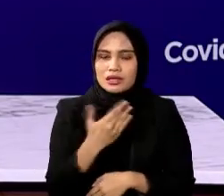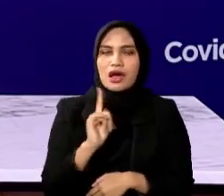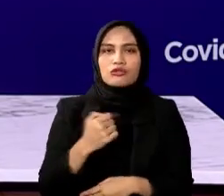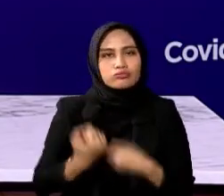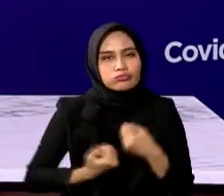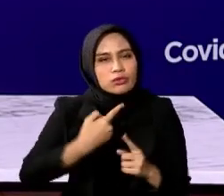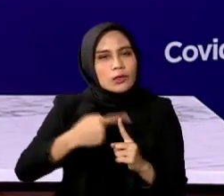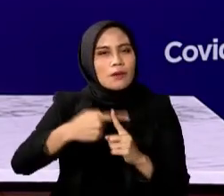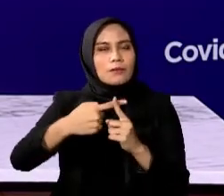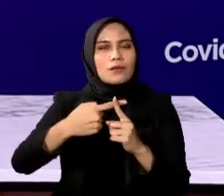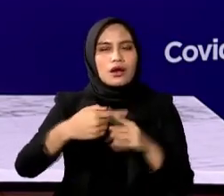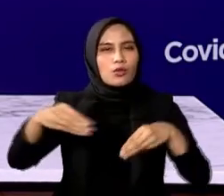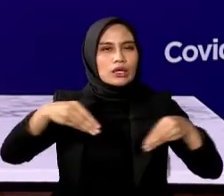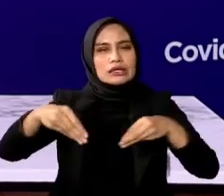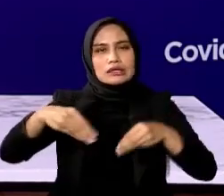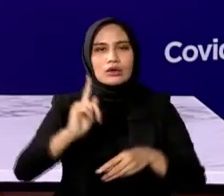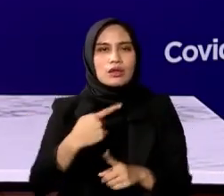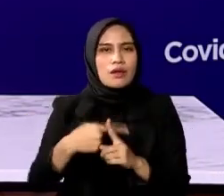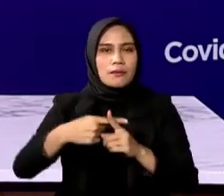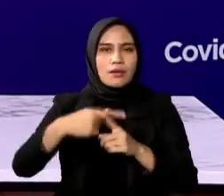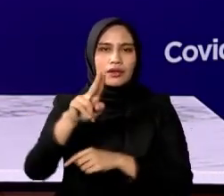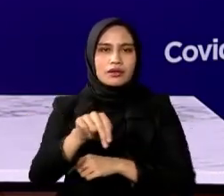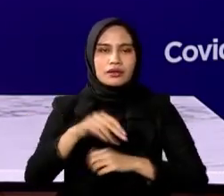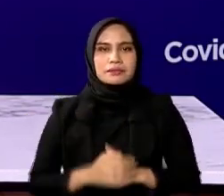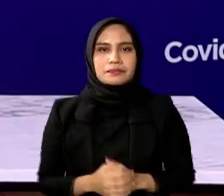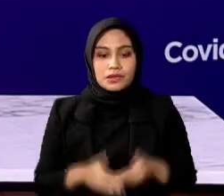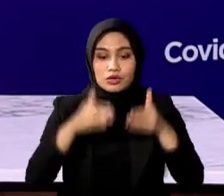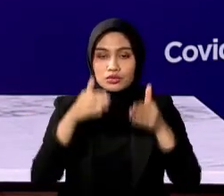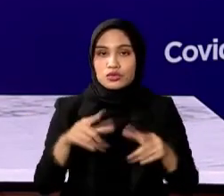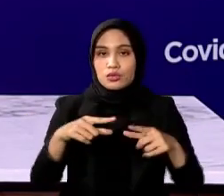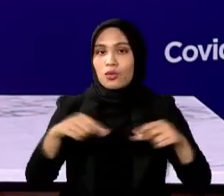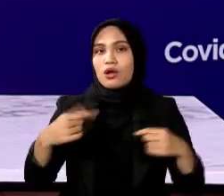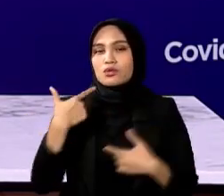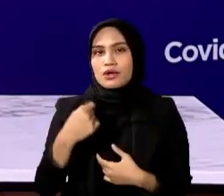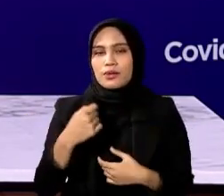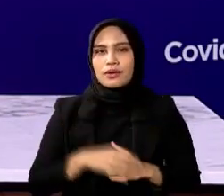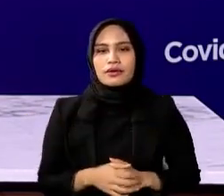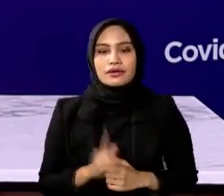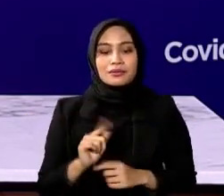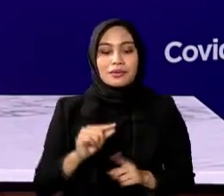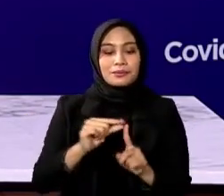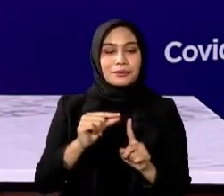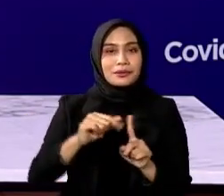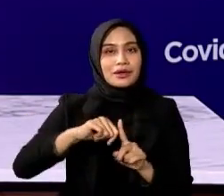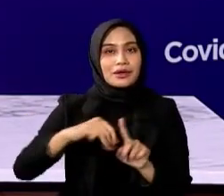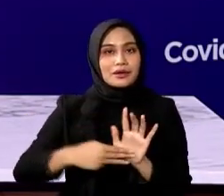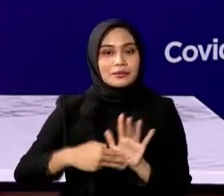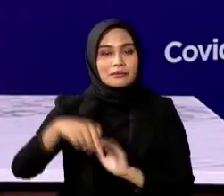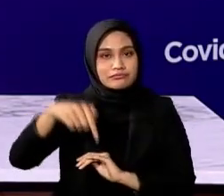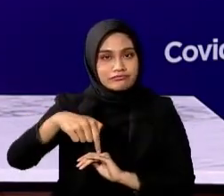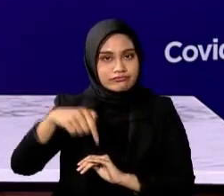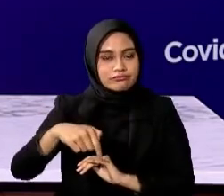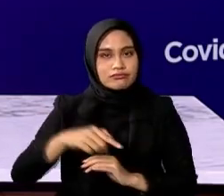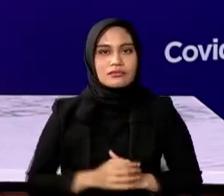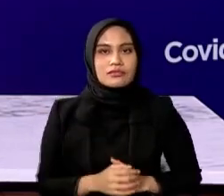ditingkatkan utamanya di Pulau Jawa mengingat dalam periode ppkm mikro ini diharapkan dapat diupayakan